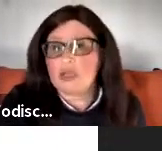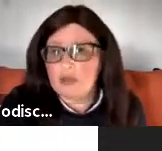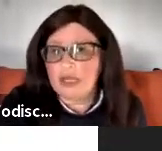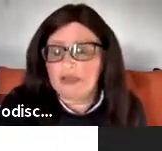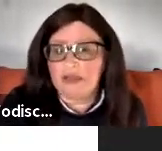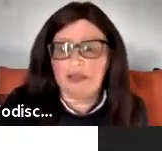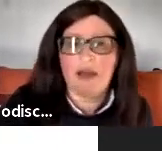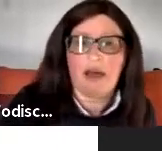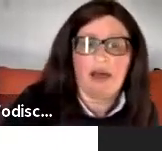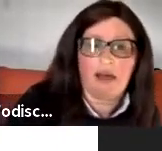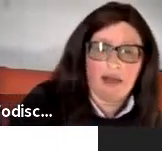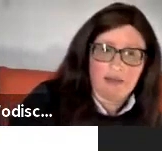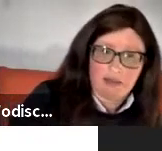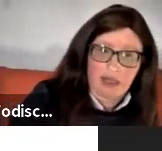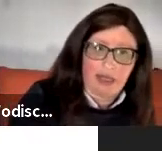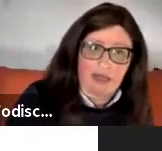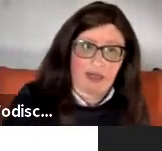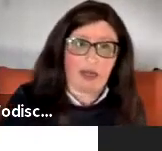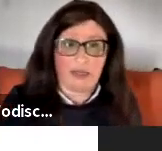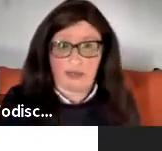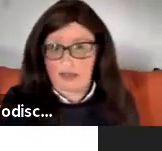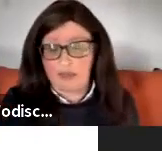dare suggerimenti